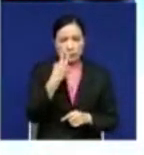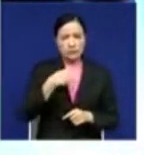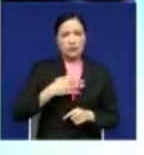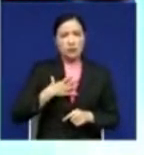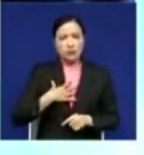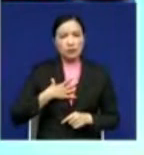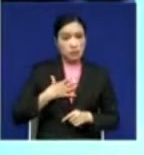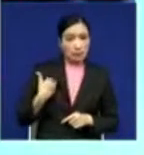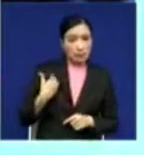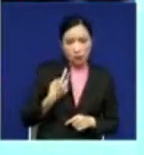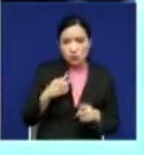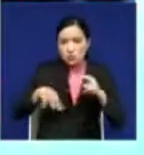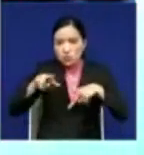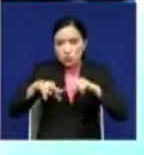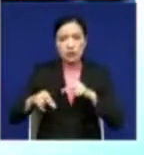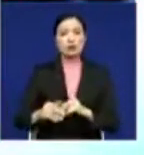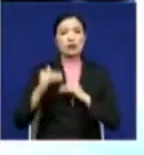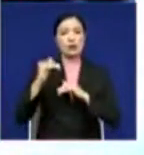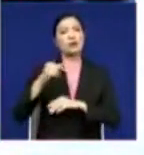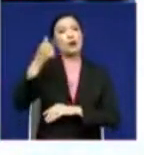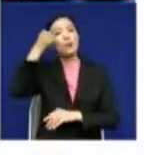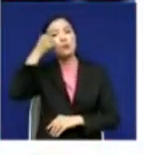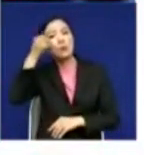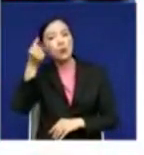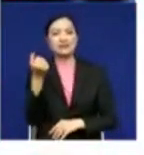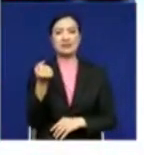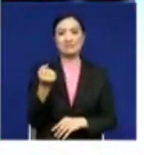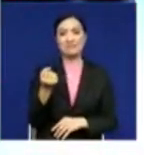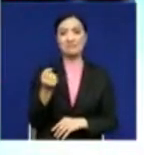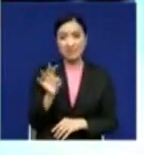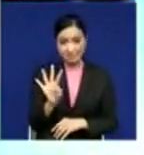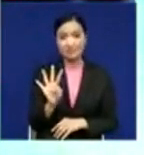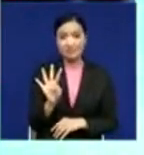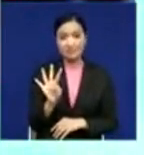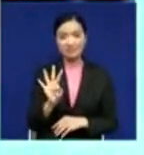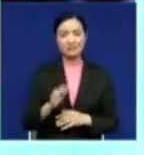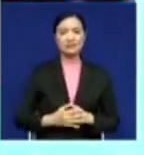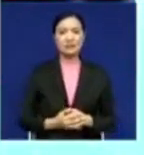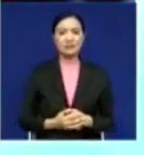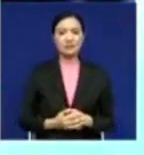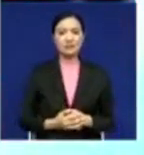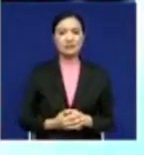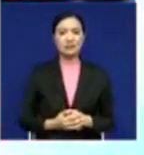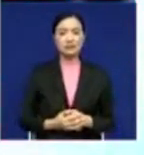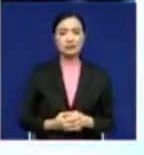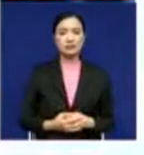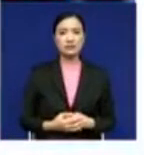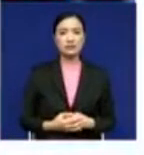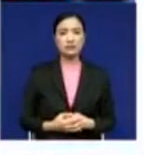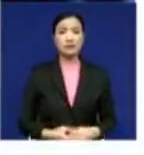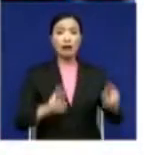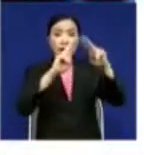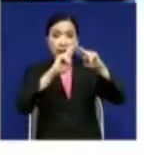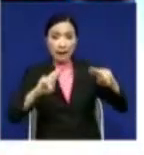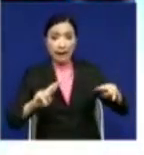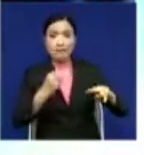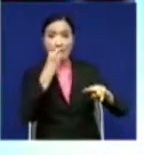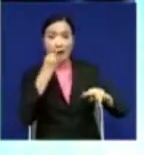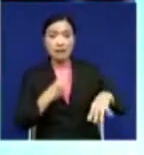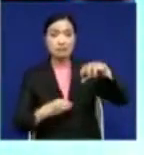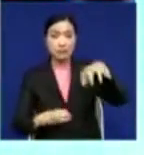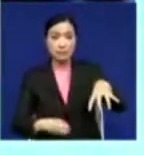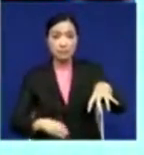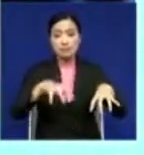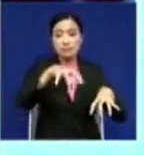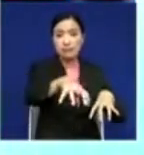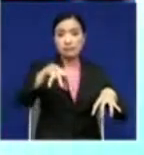นับจากวันที่พบกันกับผู้ติดเชื้อครั้งสุดท้ายนะครับในส่วนของร้านอาหารนะครับจะเป็น